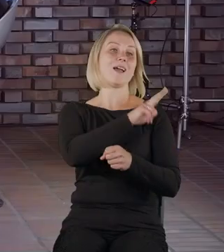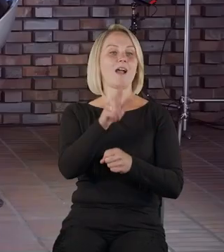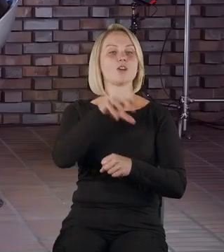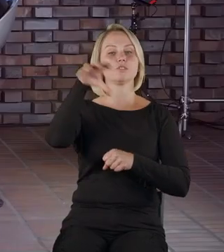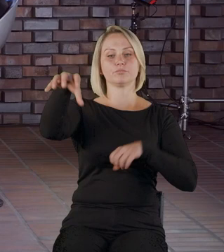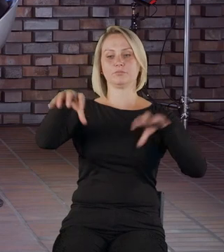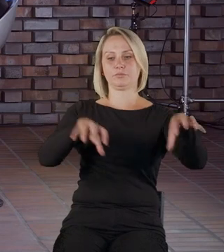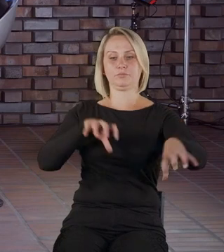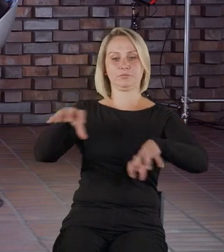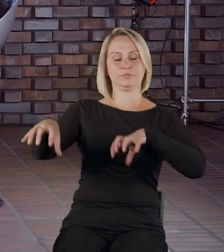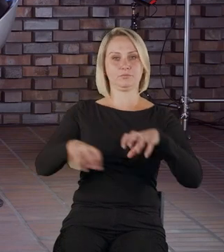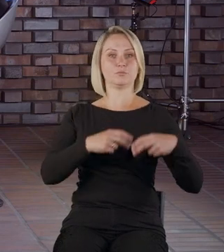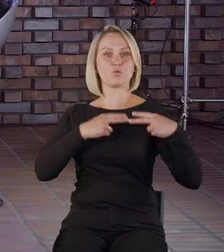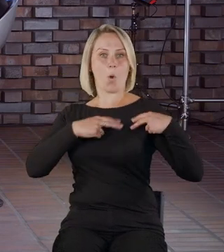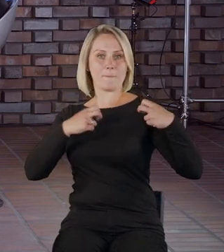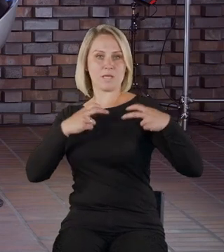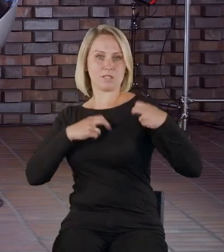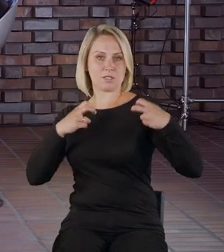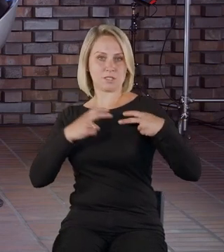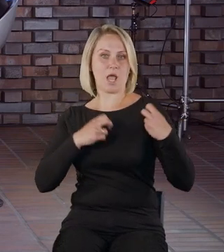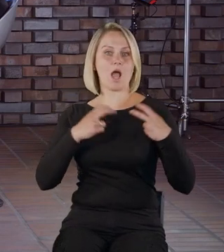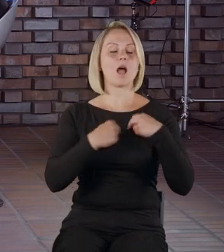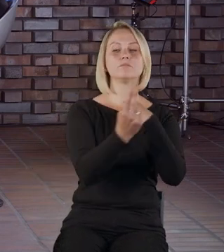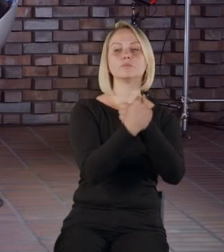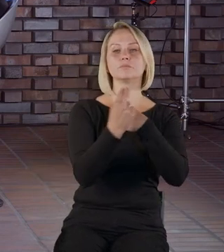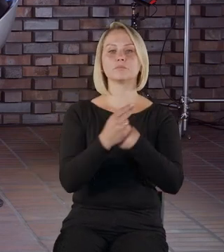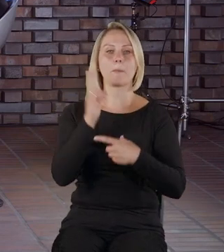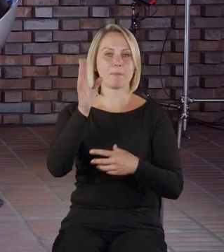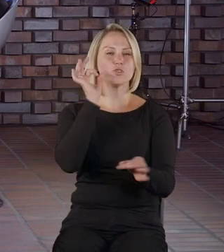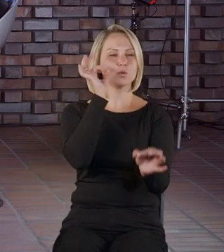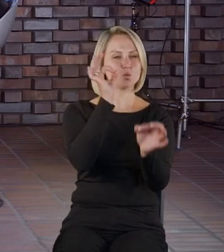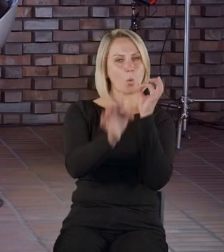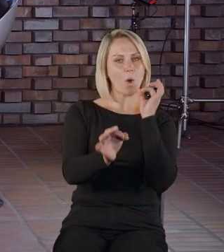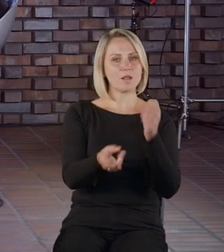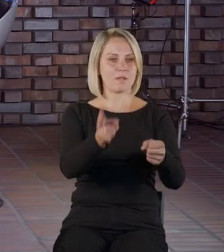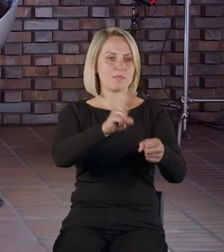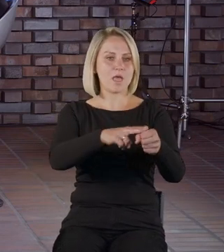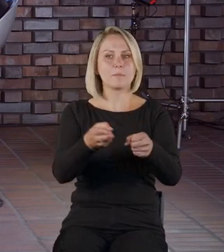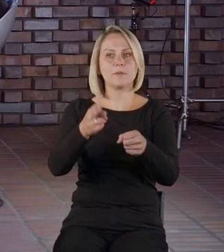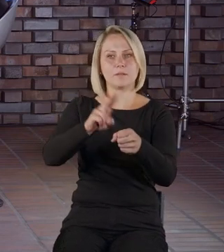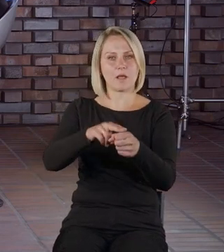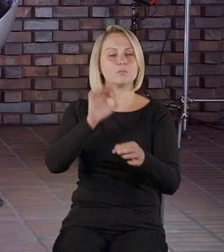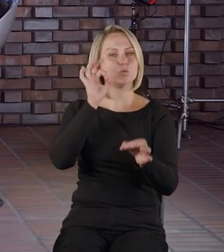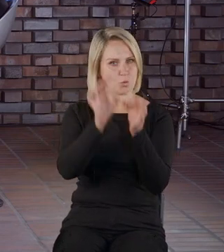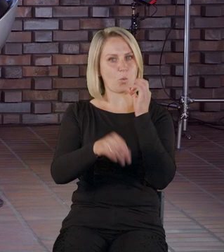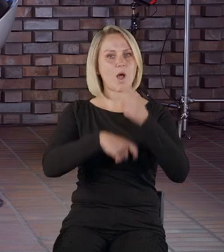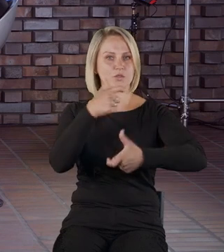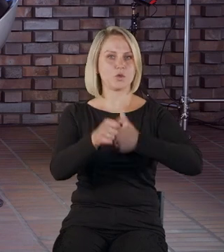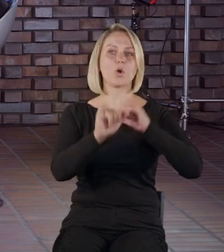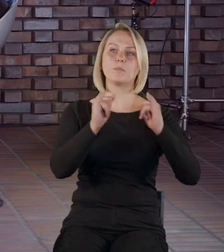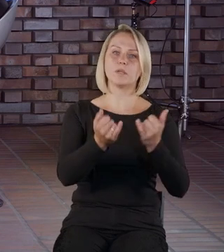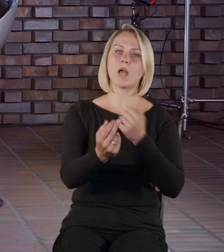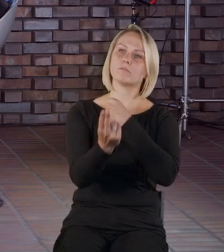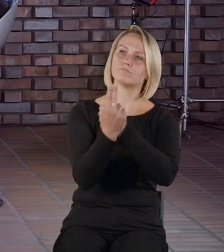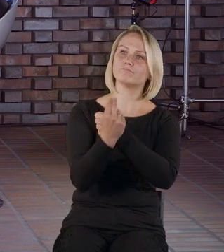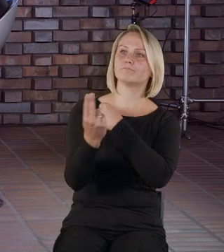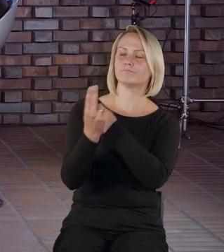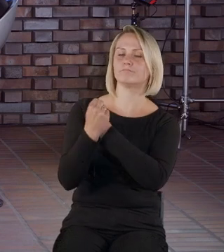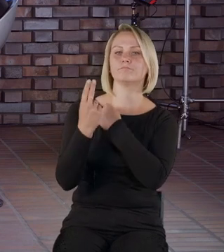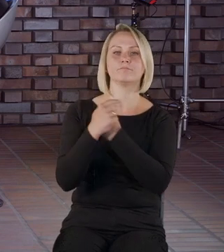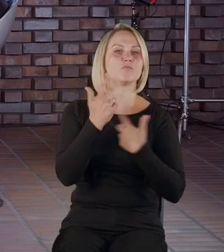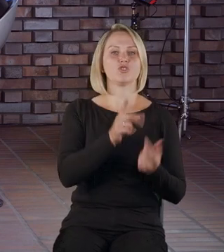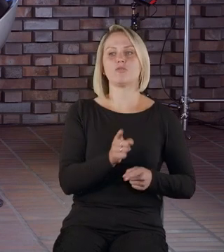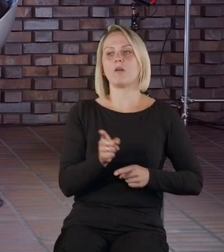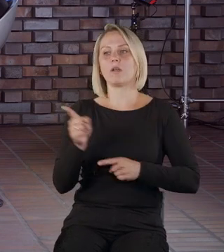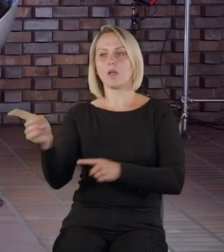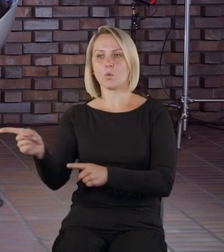każda wydziałowa komisja rekrutacyjna będzie doprecyzowywała terminy przyjęć, terminy rekrutacji na kierunki,